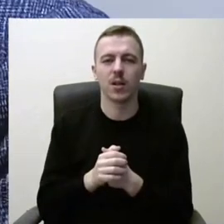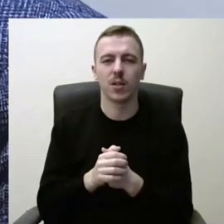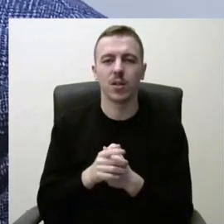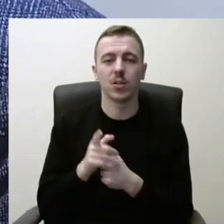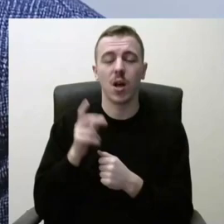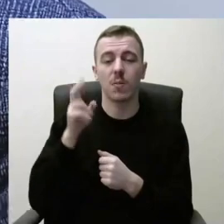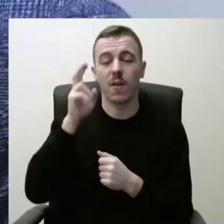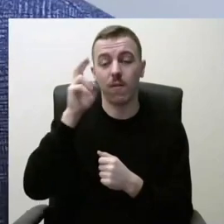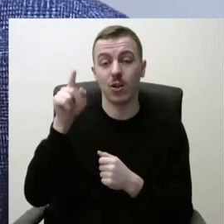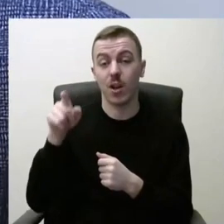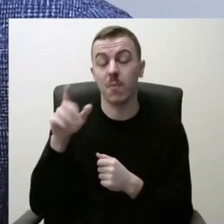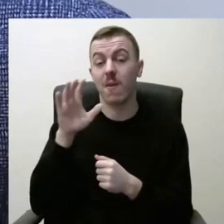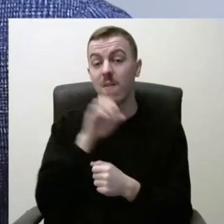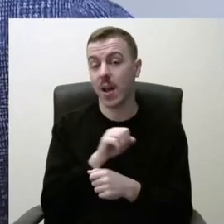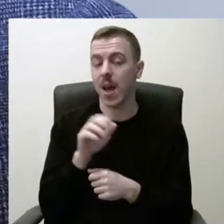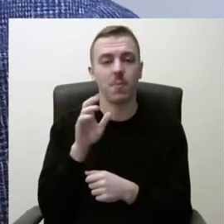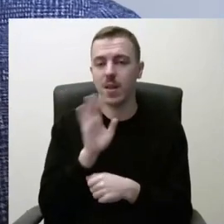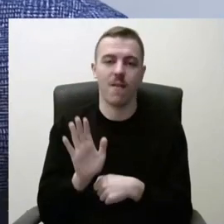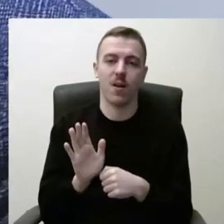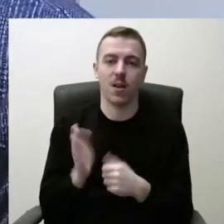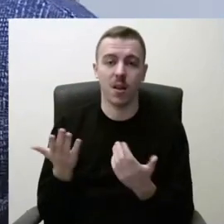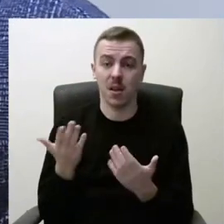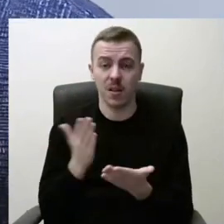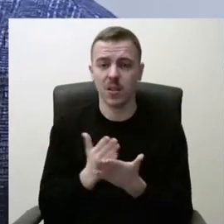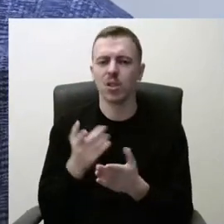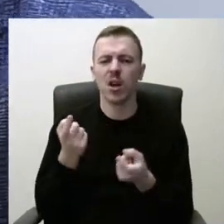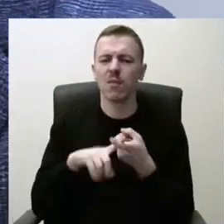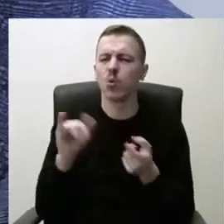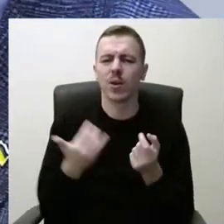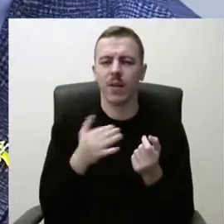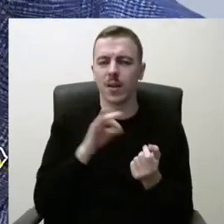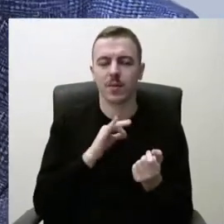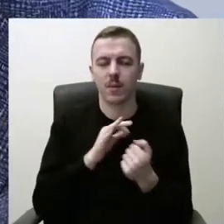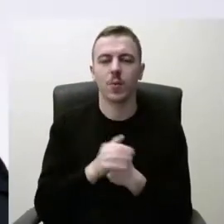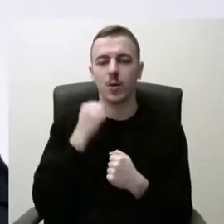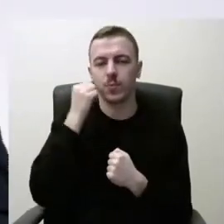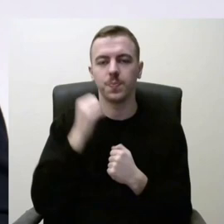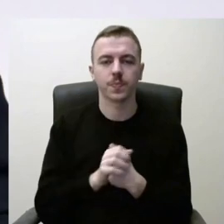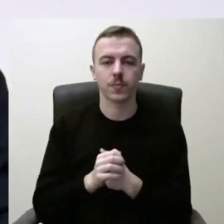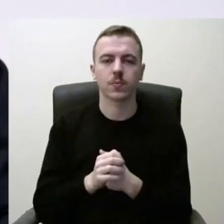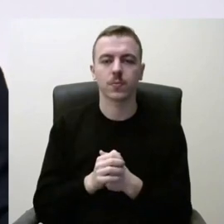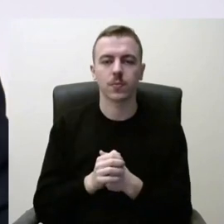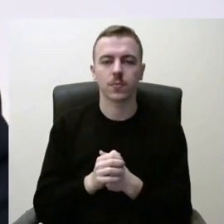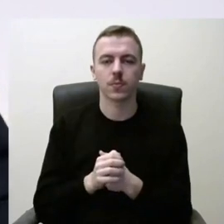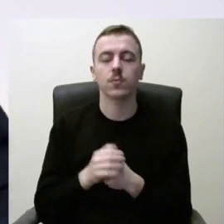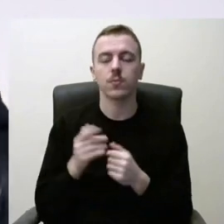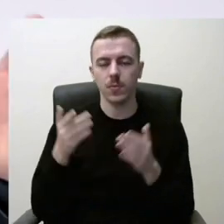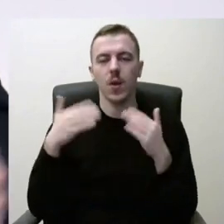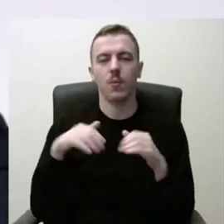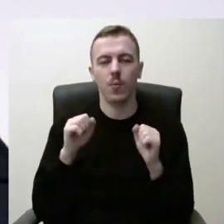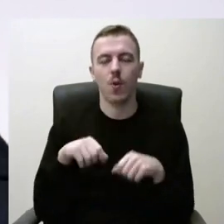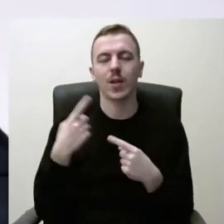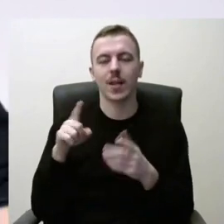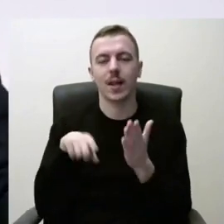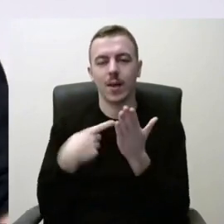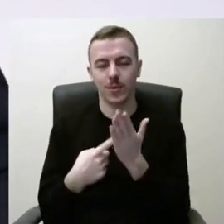vagia, arba jinai nevagia. Tai visiškai nepriklauso nuo kitų dalykų. Ačiū. Ačiū. Galime eiti prie kito klausimo.